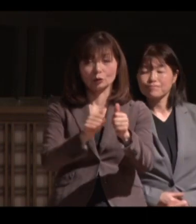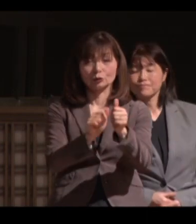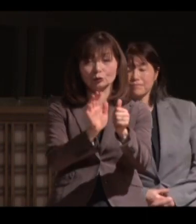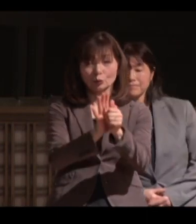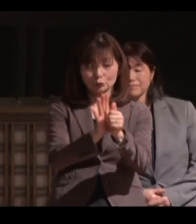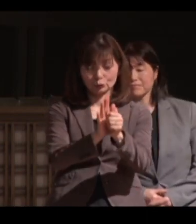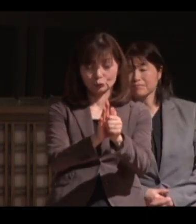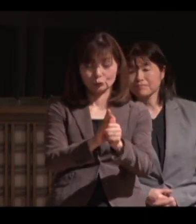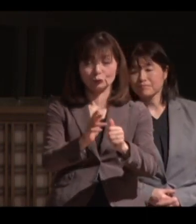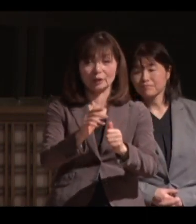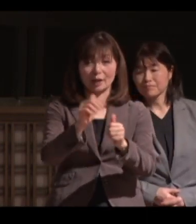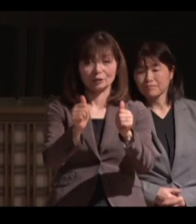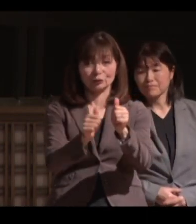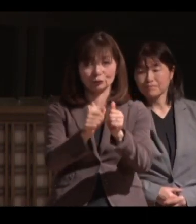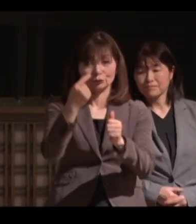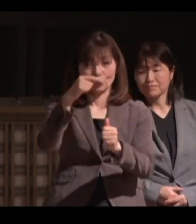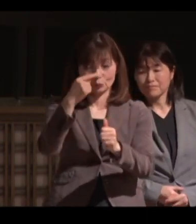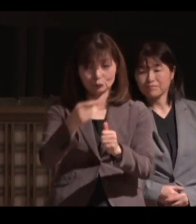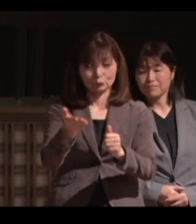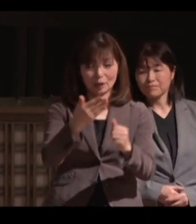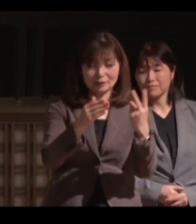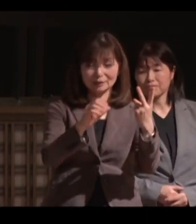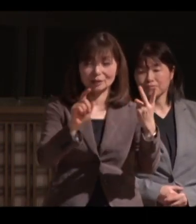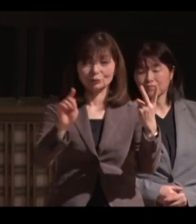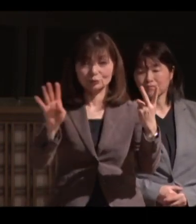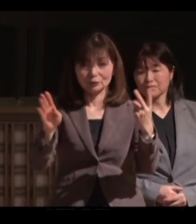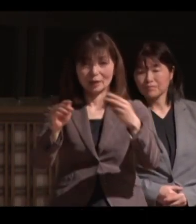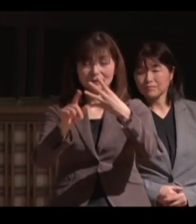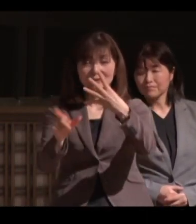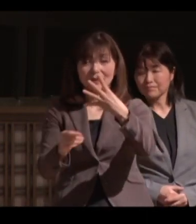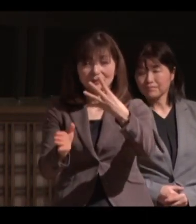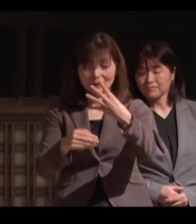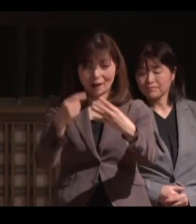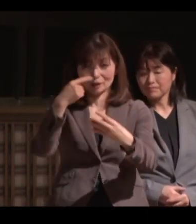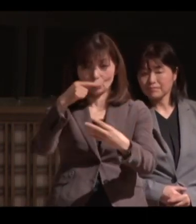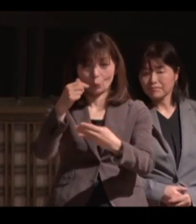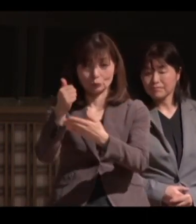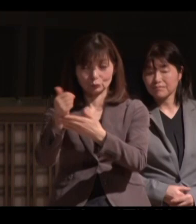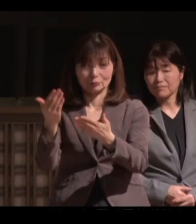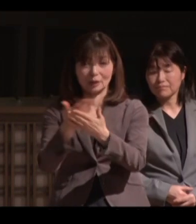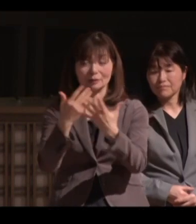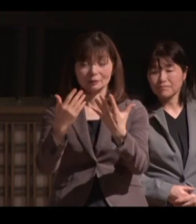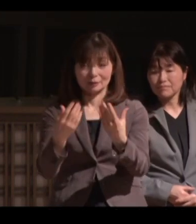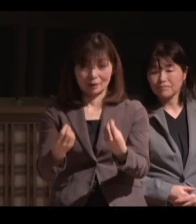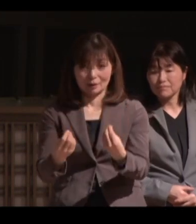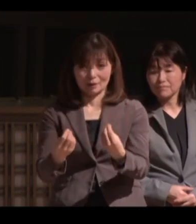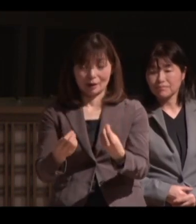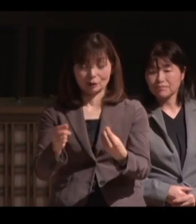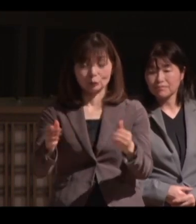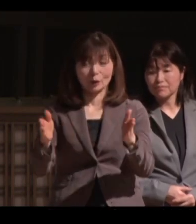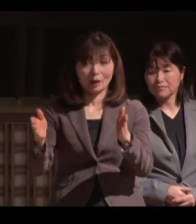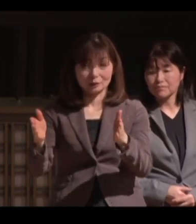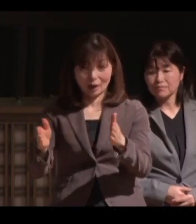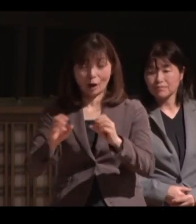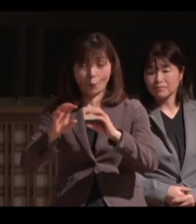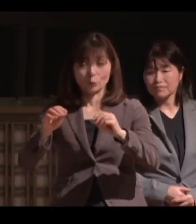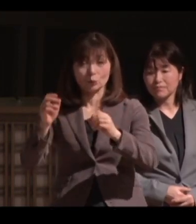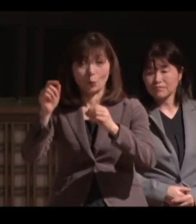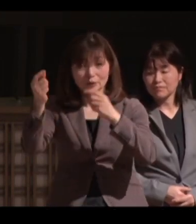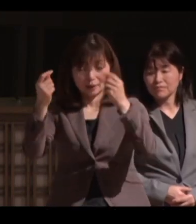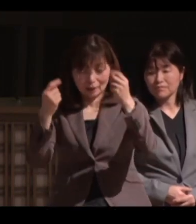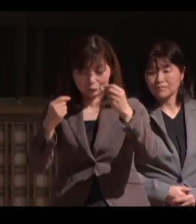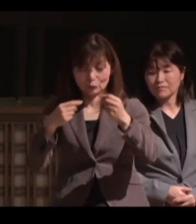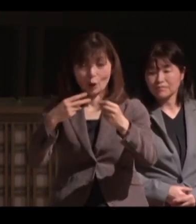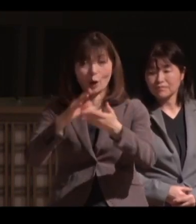講師準教授を経て2014年4月より教授となられましたこの間放送大学